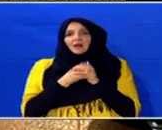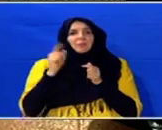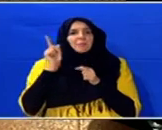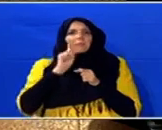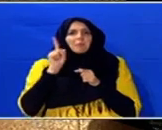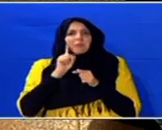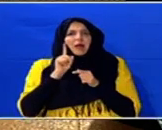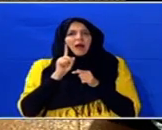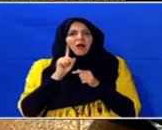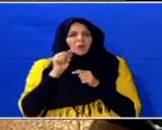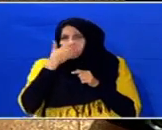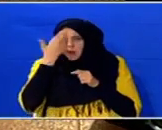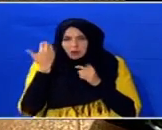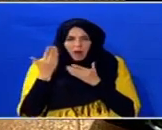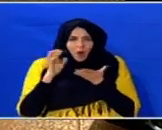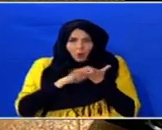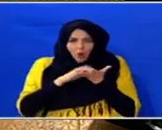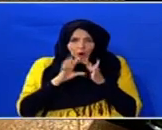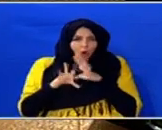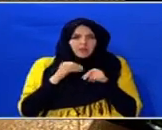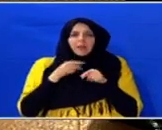مش طالب. اها،